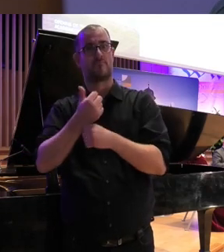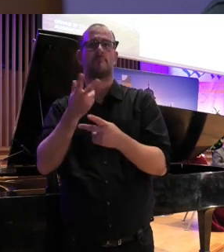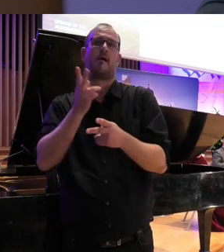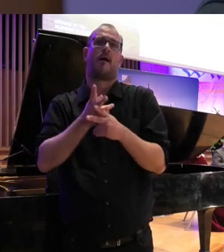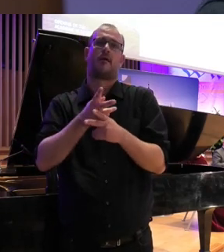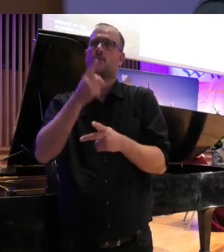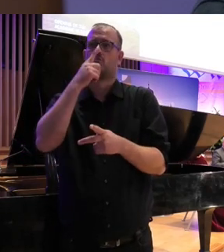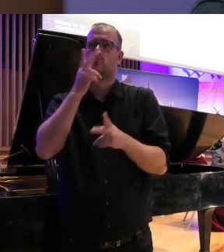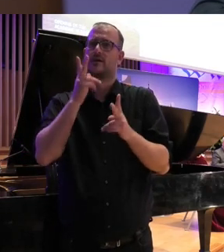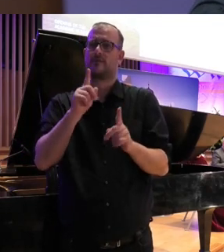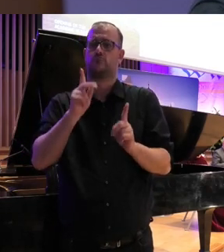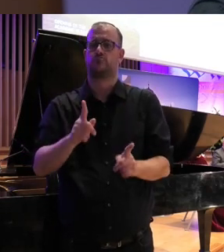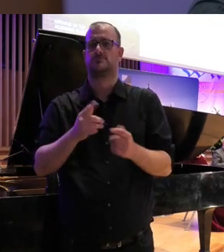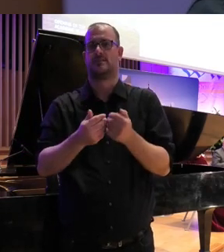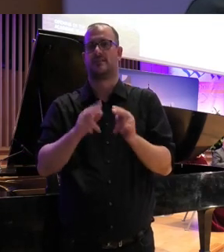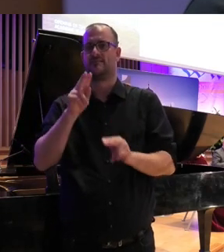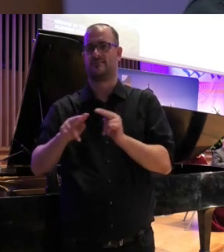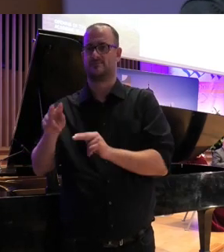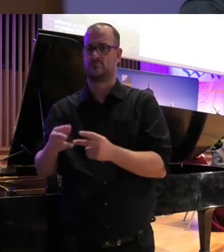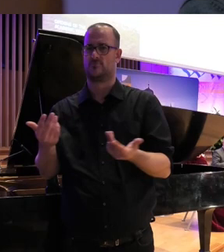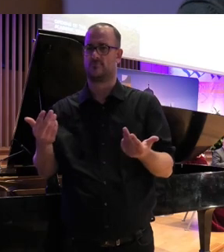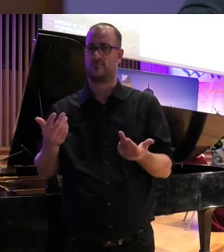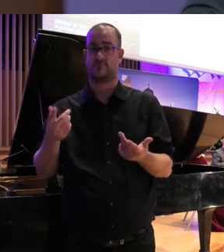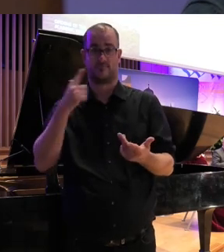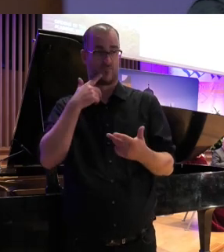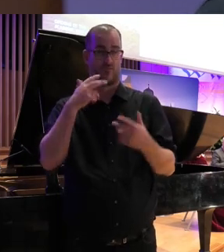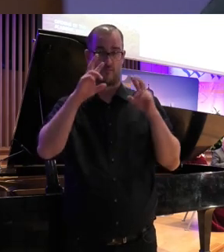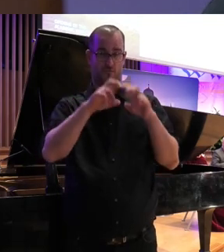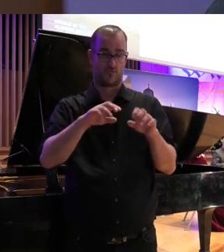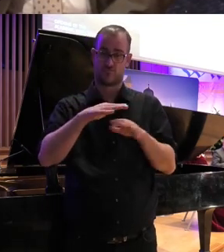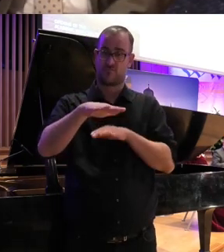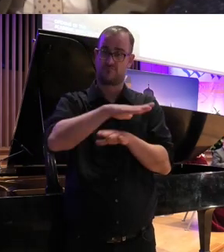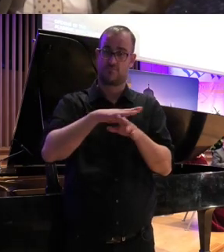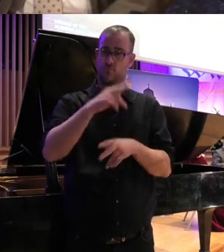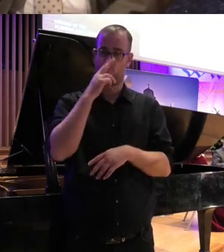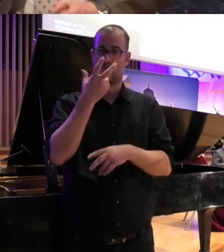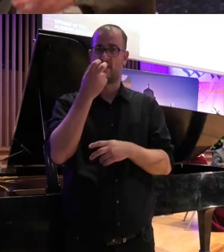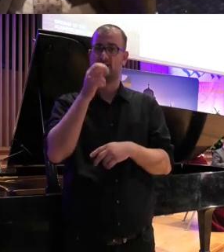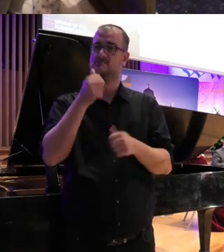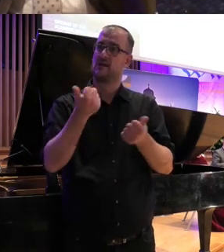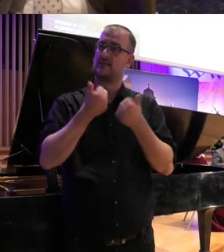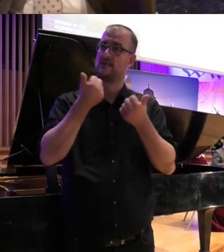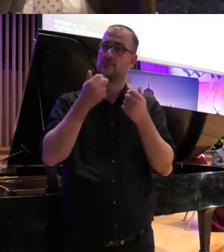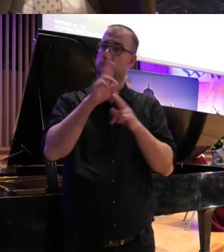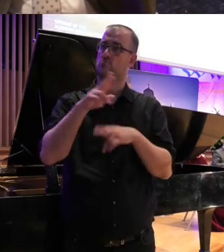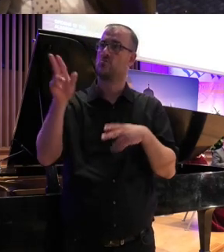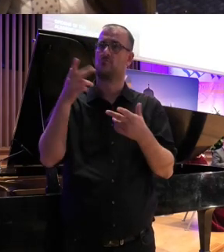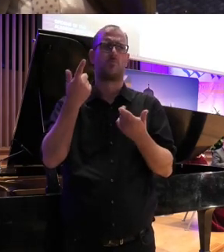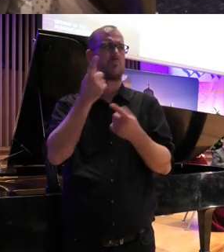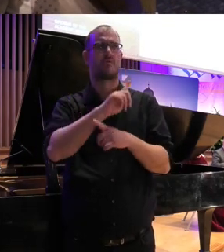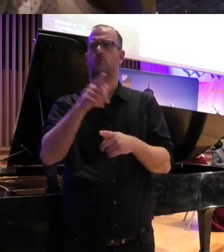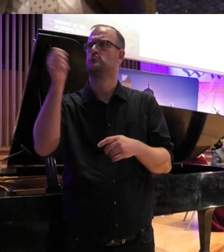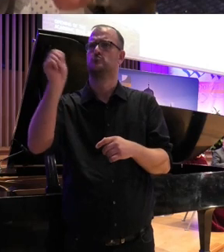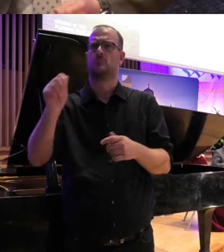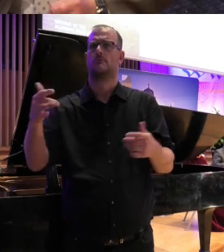das nur durch eine Differenzierung gelingt. Man kann nicht glauben, dass die Forschungslandschaft mit 30 Exzellenzuniversitäten und ich weiß nicht wie viele tausend